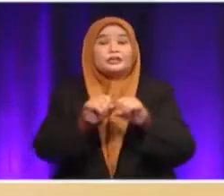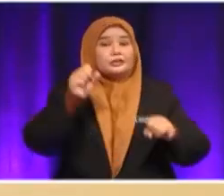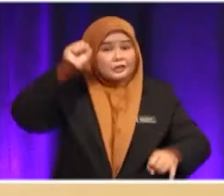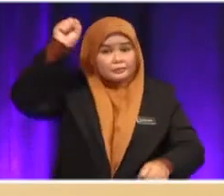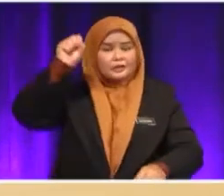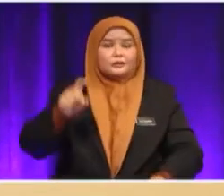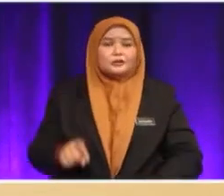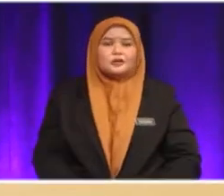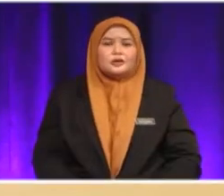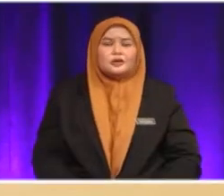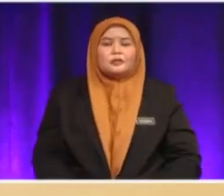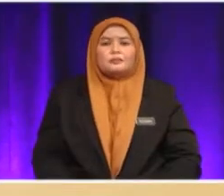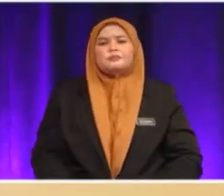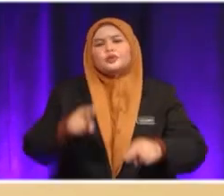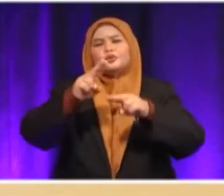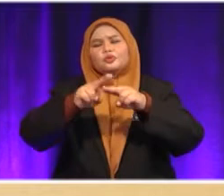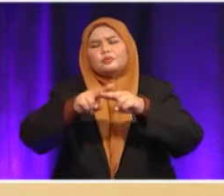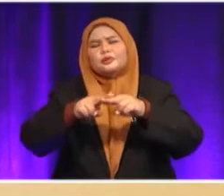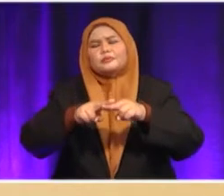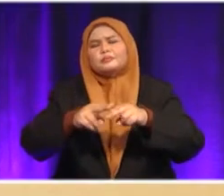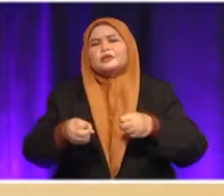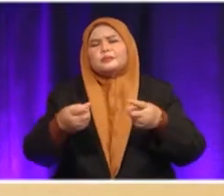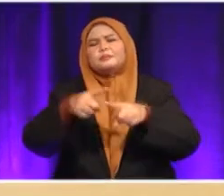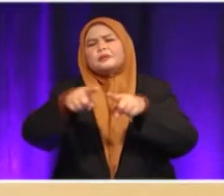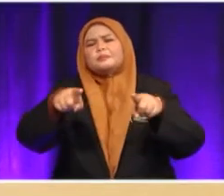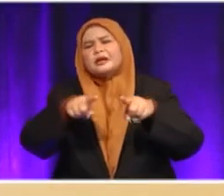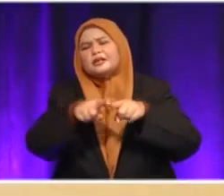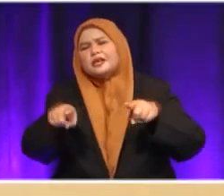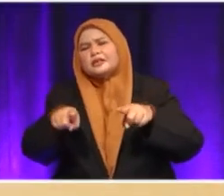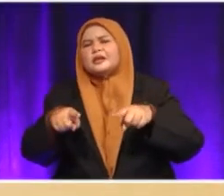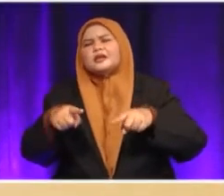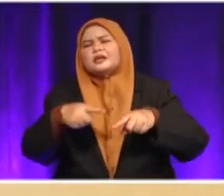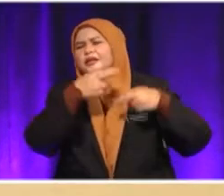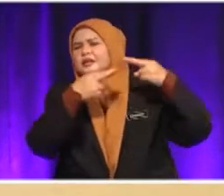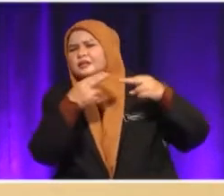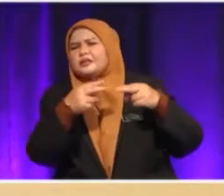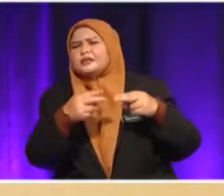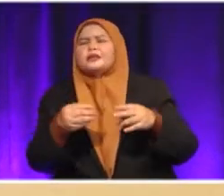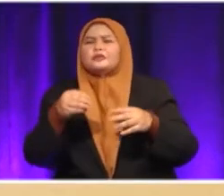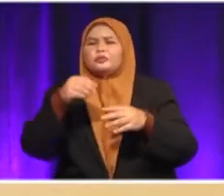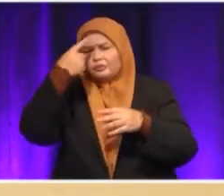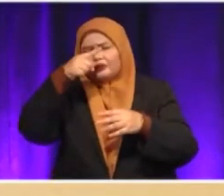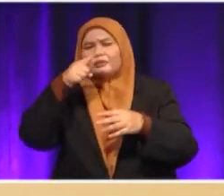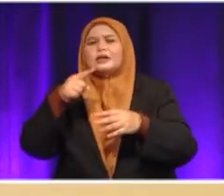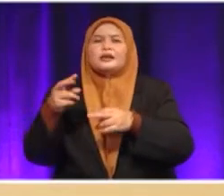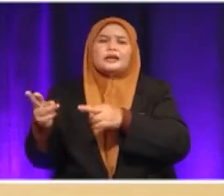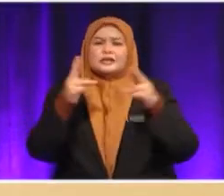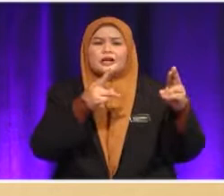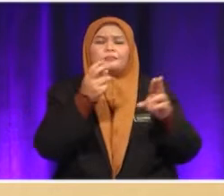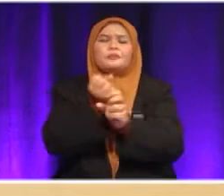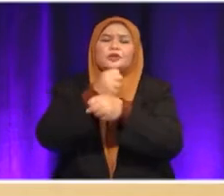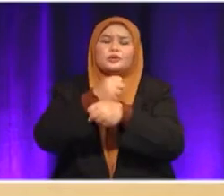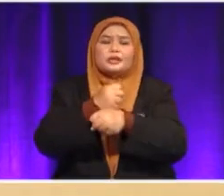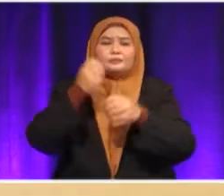srawa penduduk memberi reaksi terhadap rancangan pembentukan Malaysia pada peringkat awal